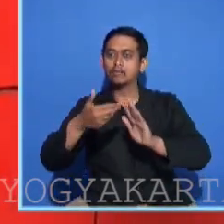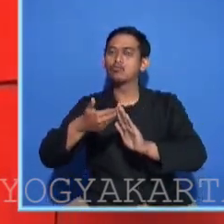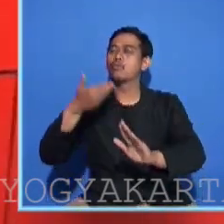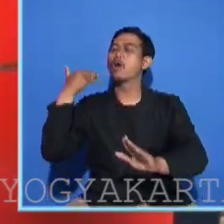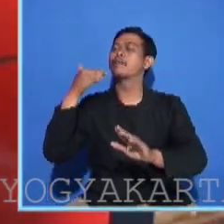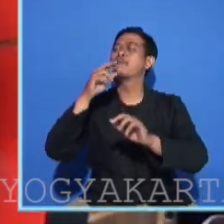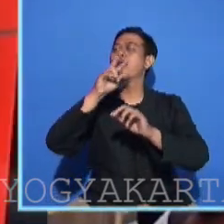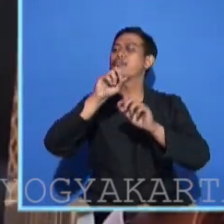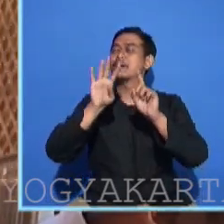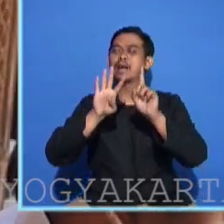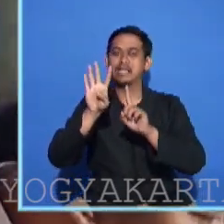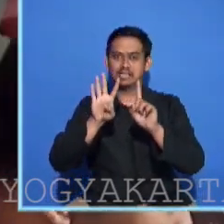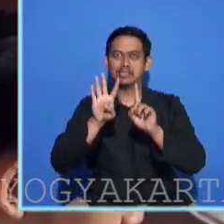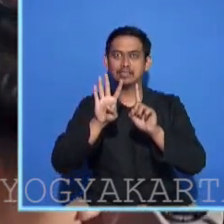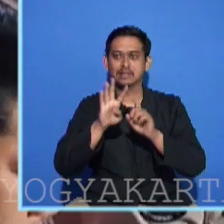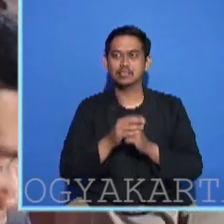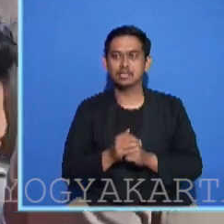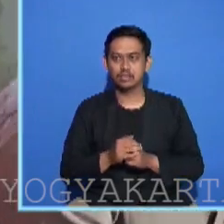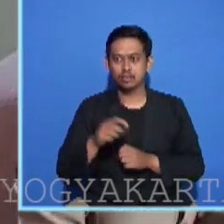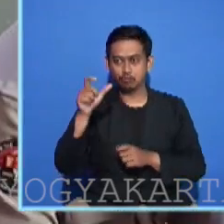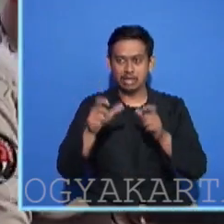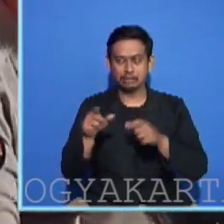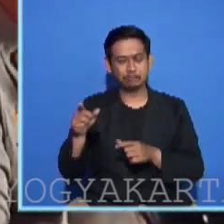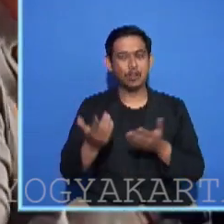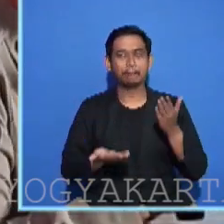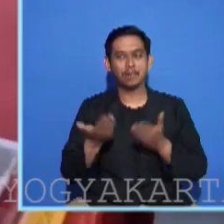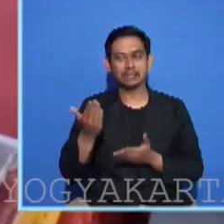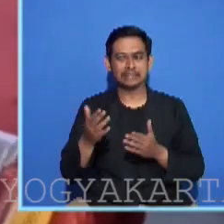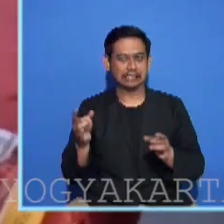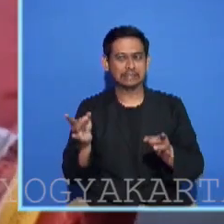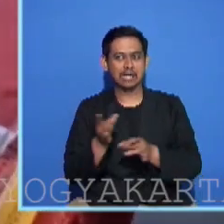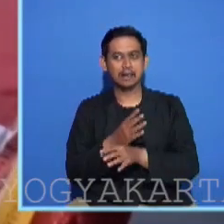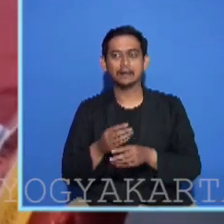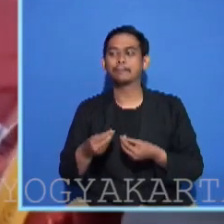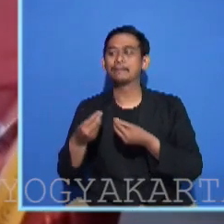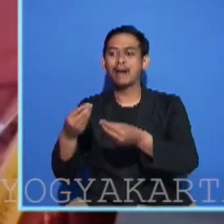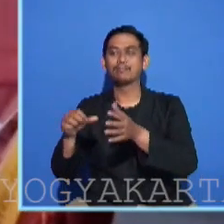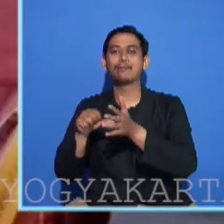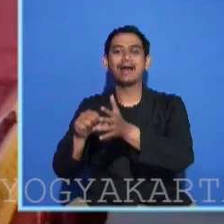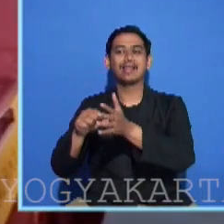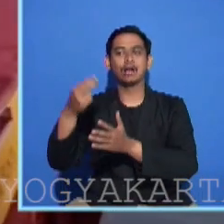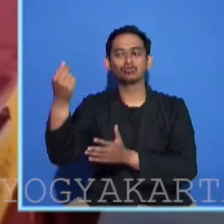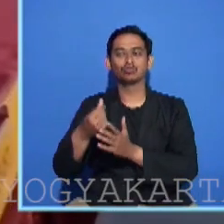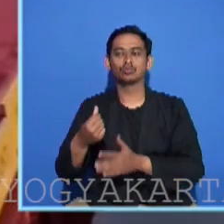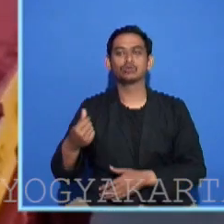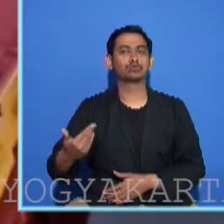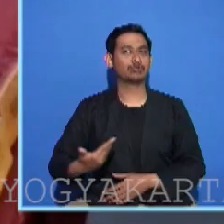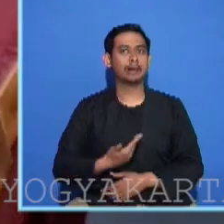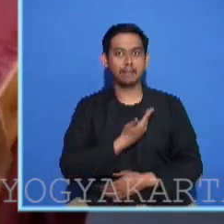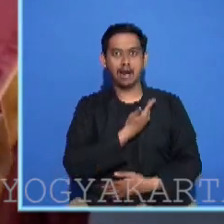mana modus merekrut korban dilakukan dengan menawarkan pekerjaan dan memberikan bantuan finansial kepada para korban.